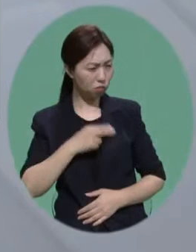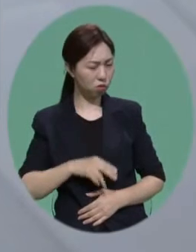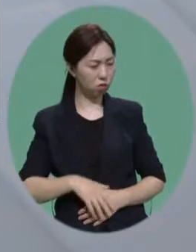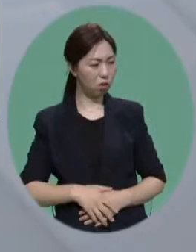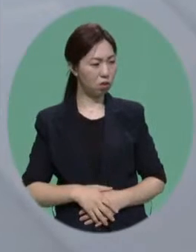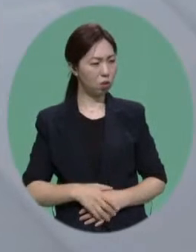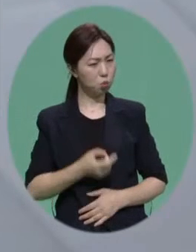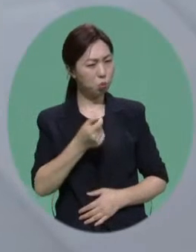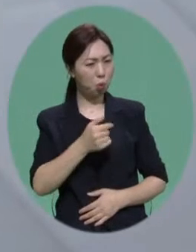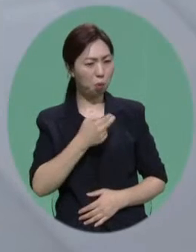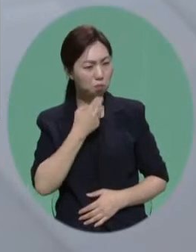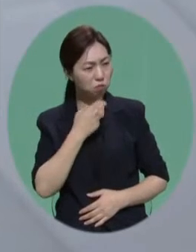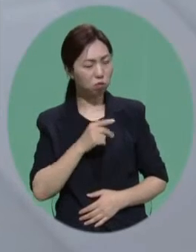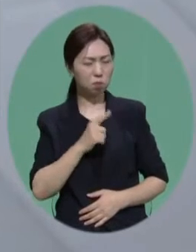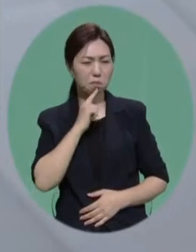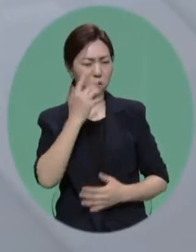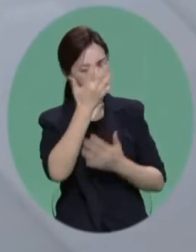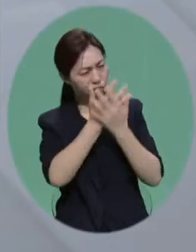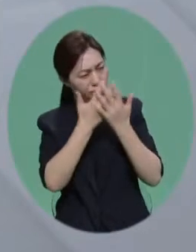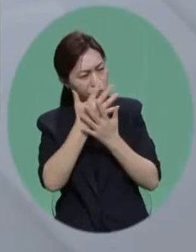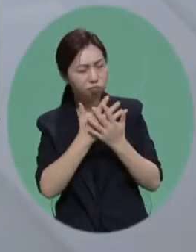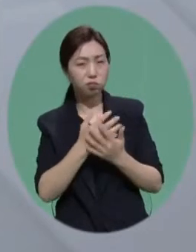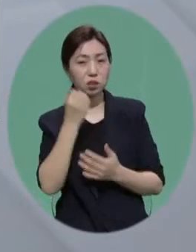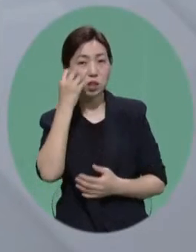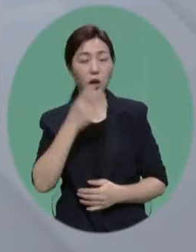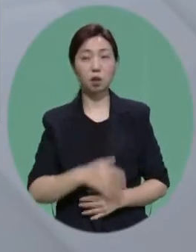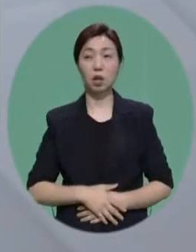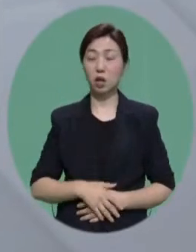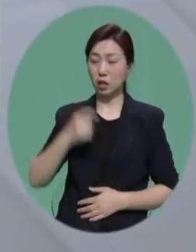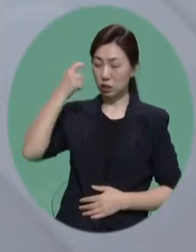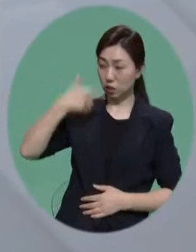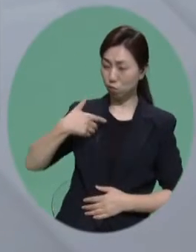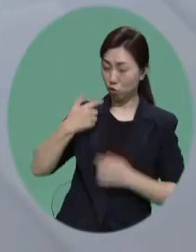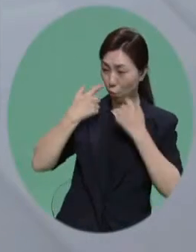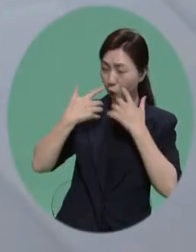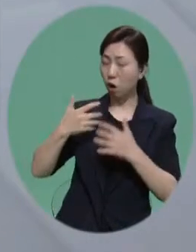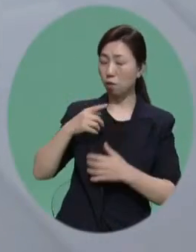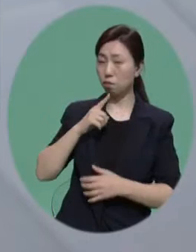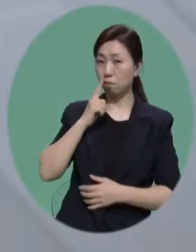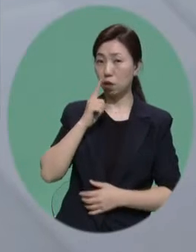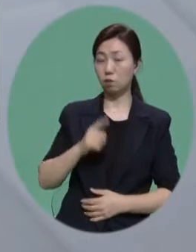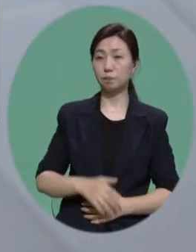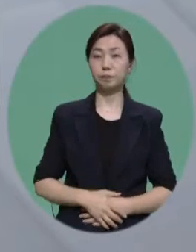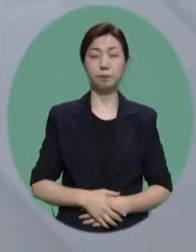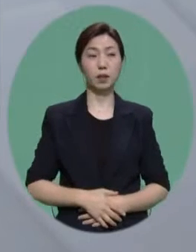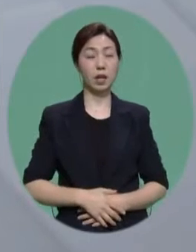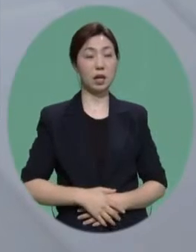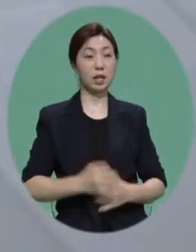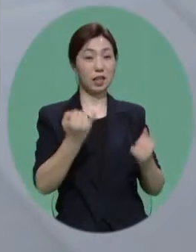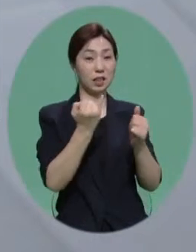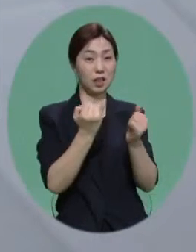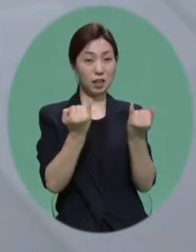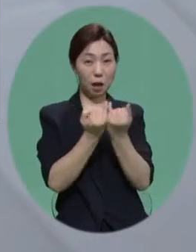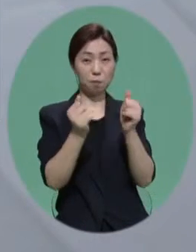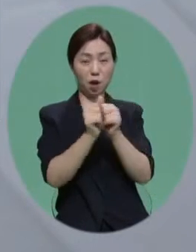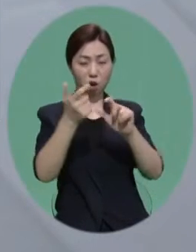모르겠는데 어 그렇게 애매하게 말씀하시면 정확하게 하십시오 이 성차별 성 불평등 문제는 우리가 겪고 있는 현실이다